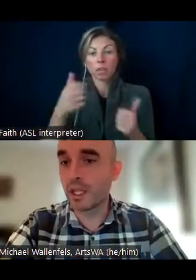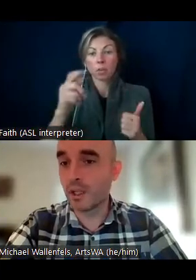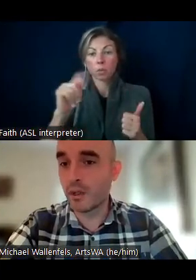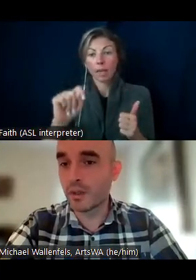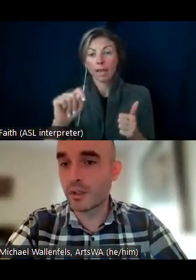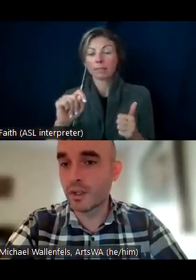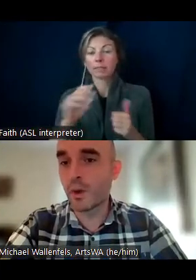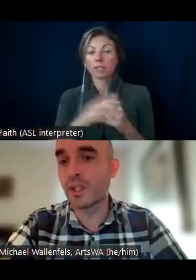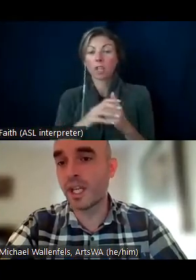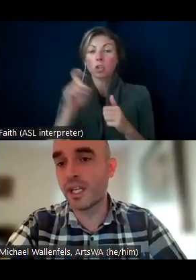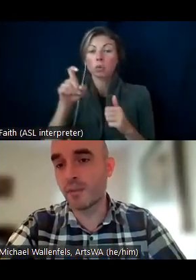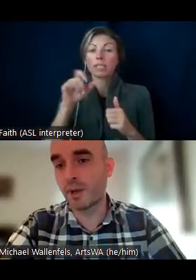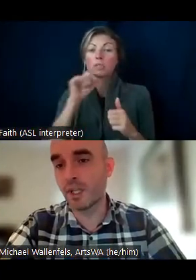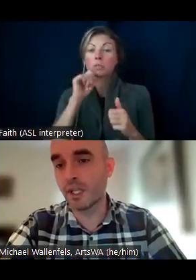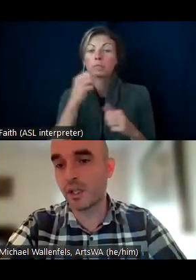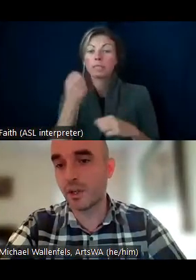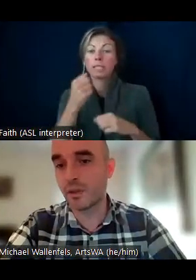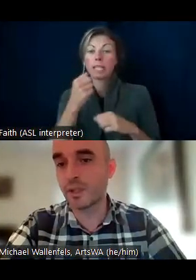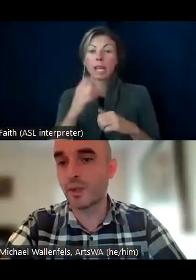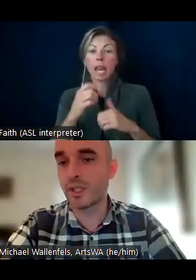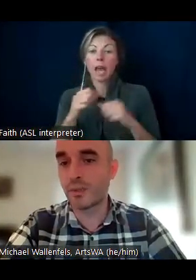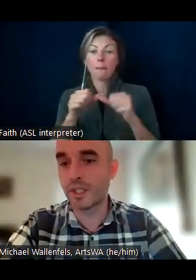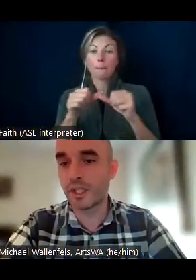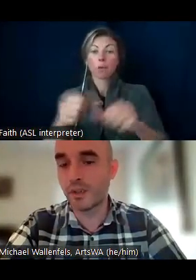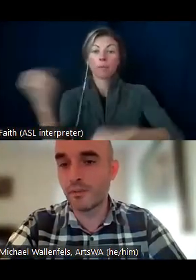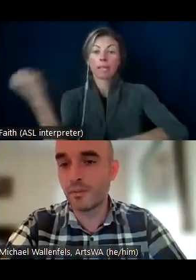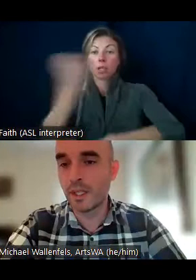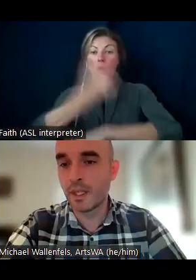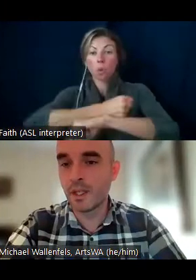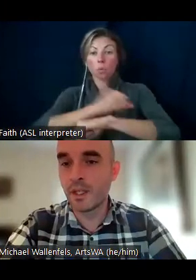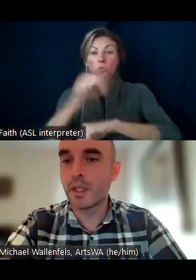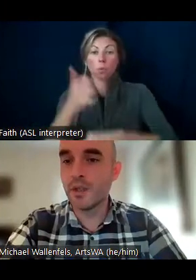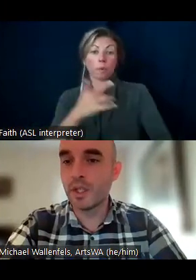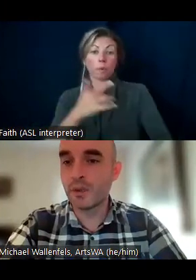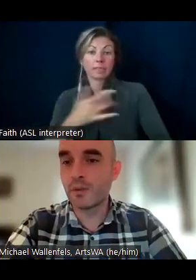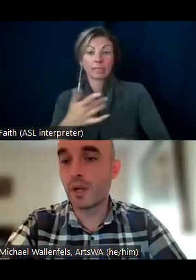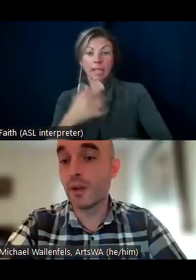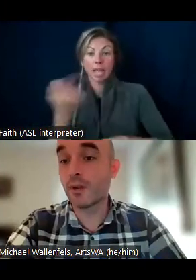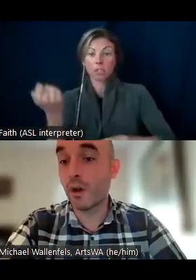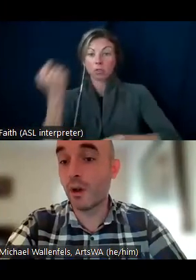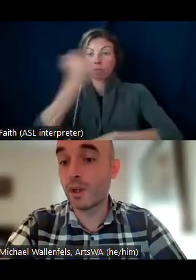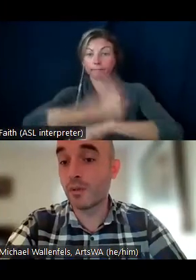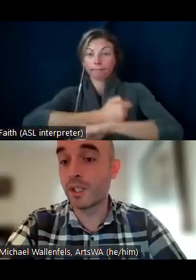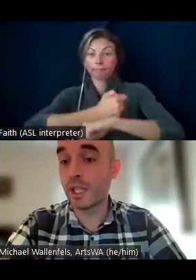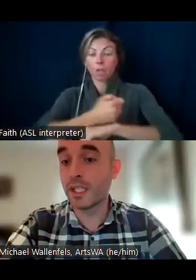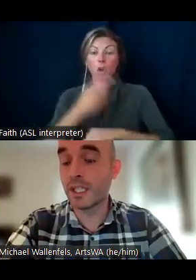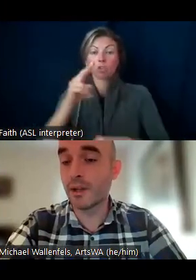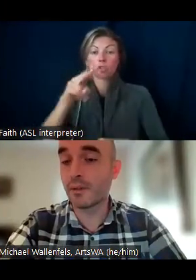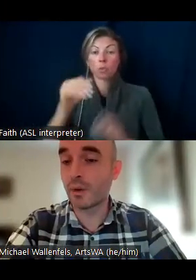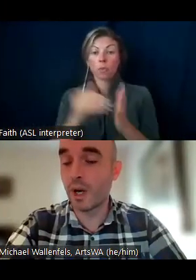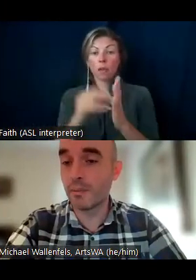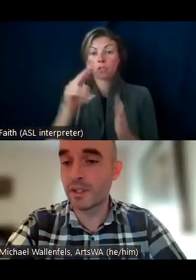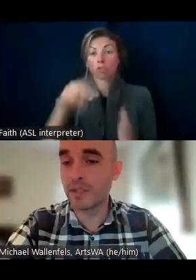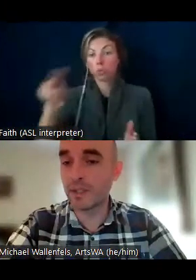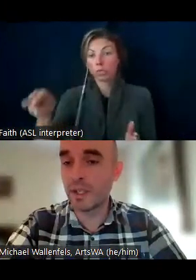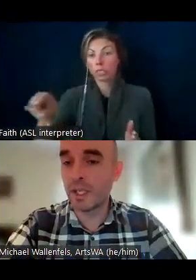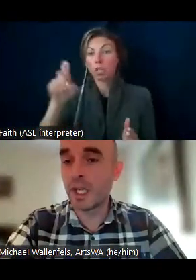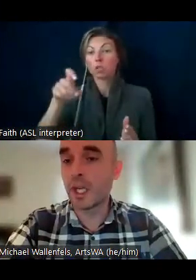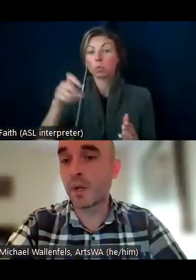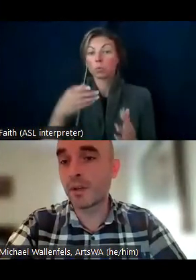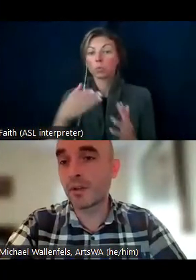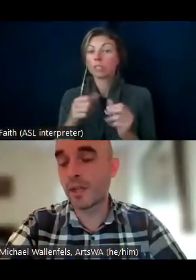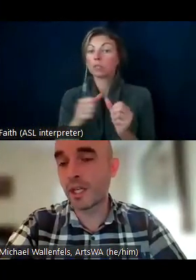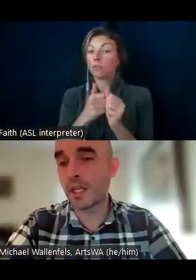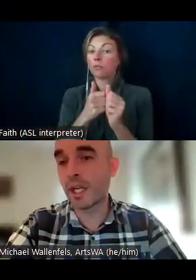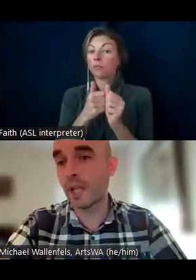세금이 아닌 그다음에 영구적으로 문을 닫았거나 2022년도에 영구적으로 문을 닫을 의사가 없어야 돼요. 아,